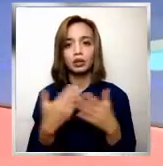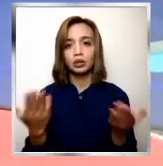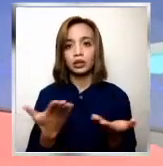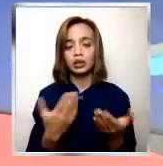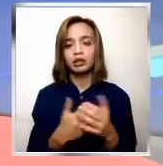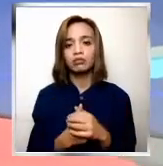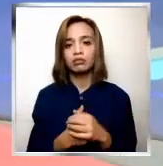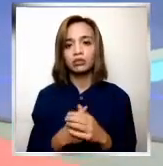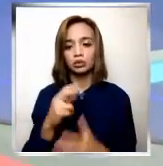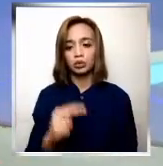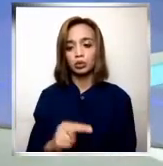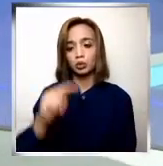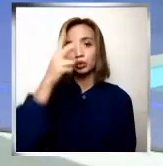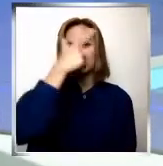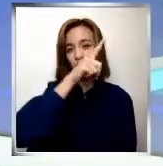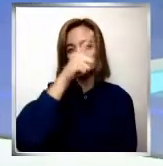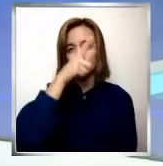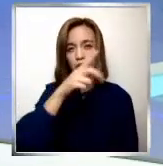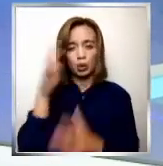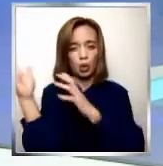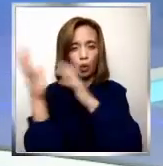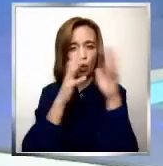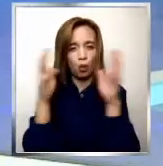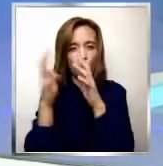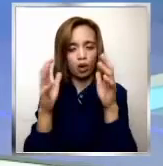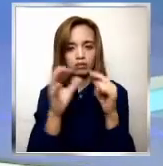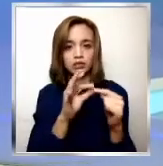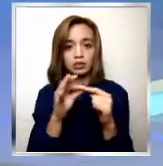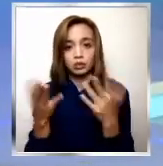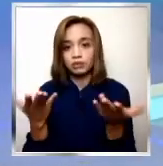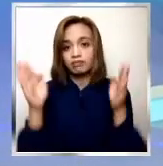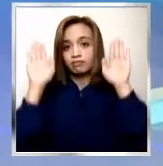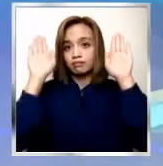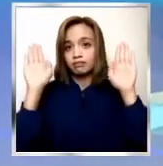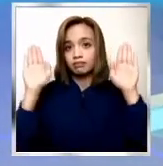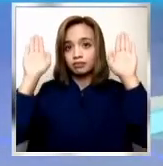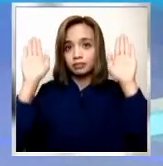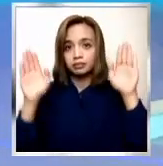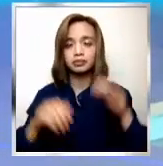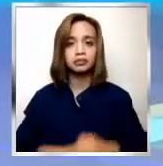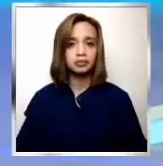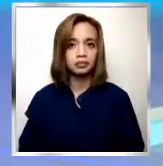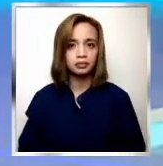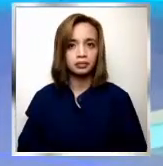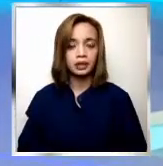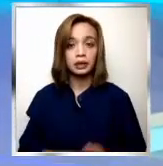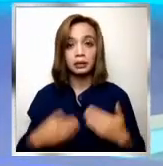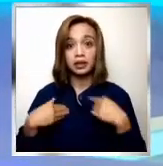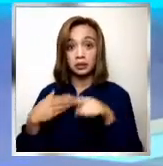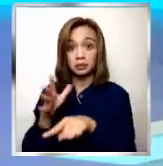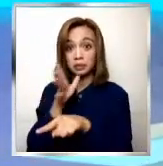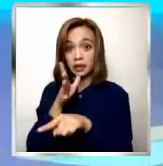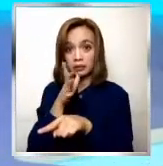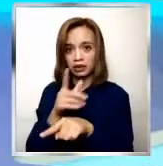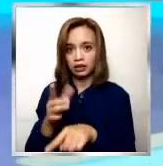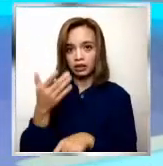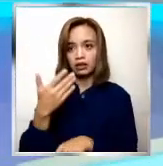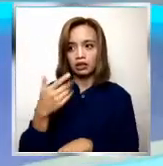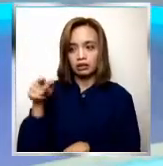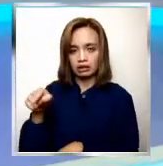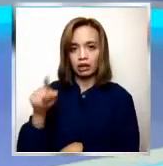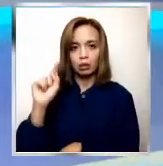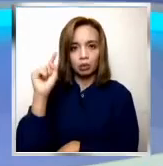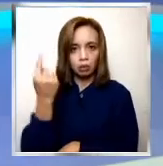sa bahagi ng Benguet. Kabilang diyan ang isang ilaw ng tahanan na mag-isa ng kumakayod para sa kanyang pamilya. Pero